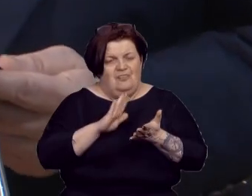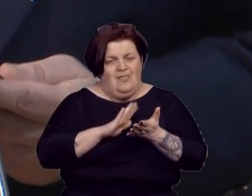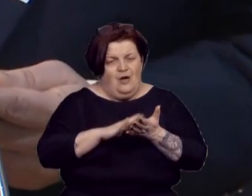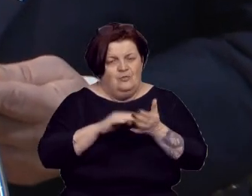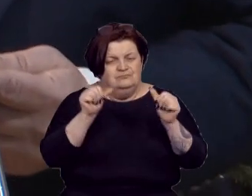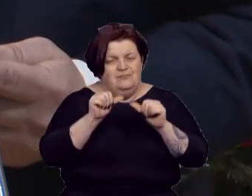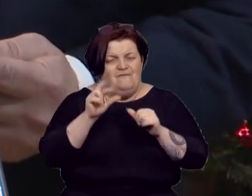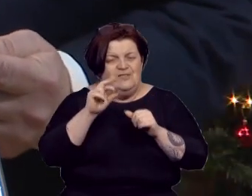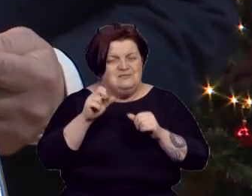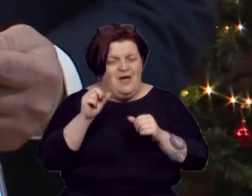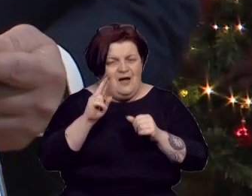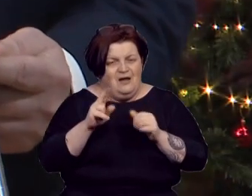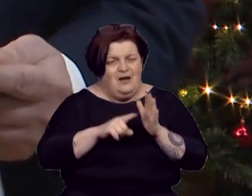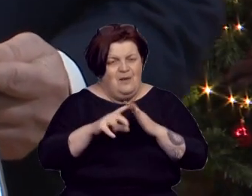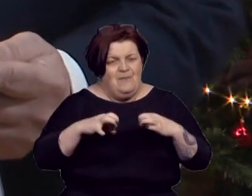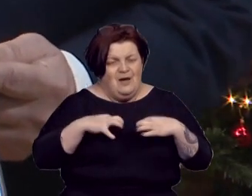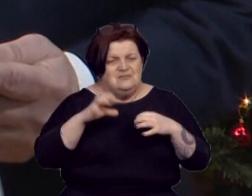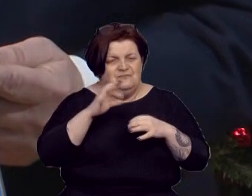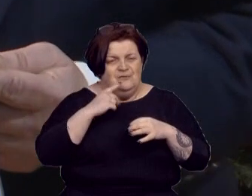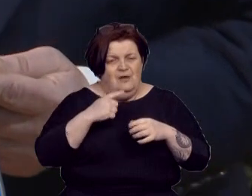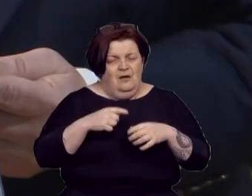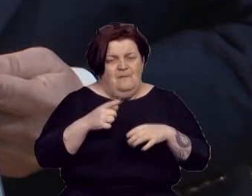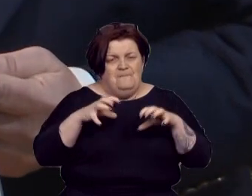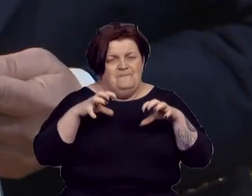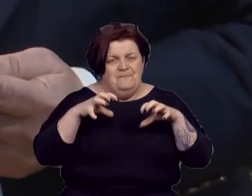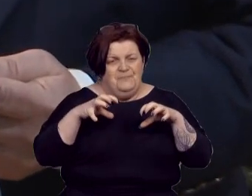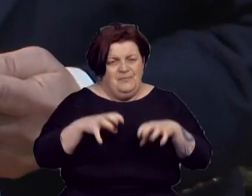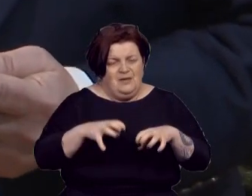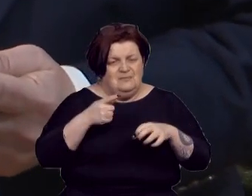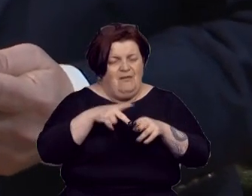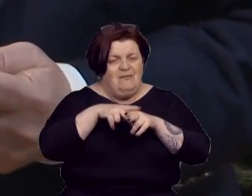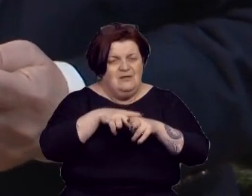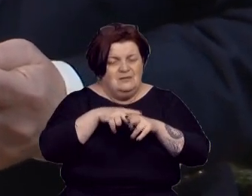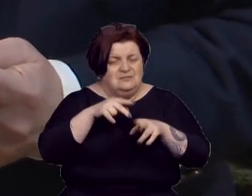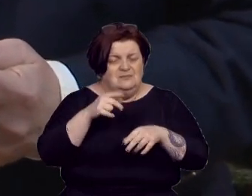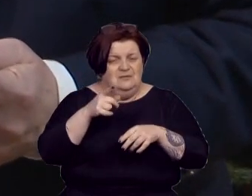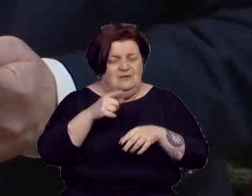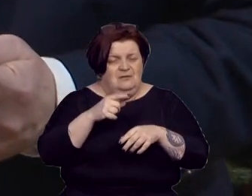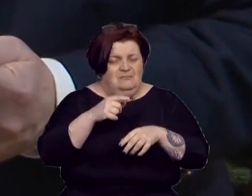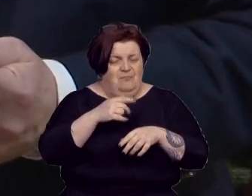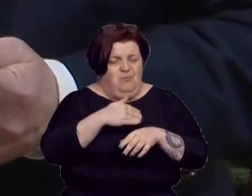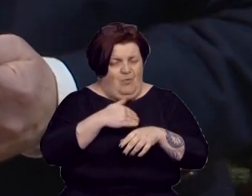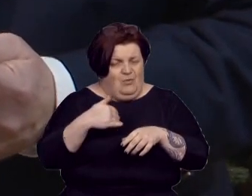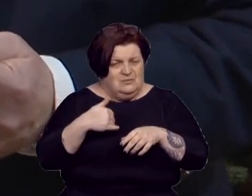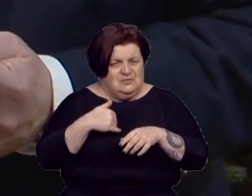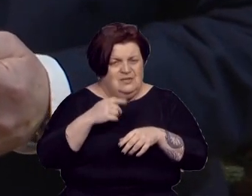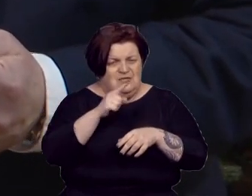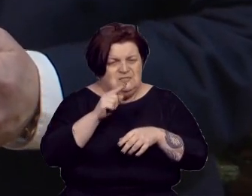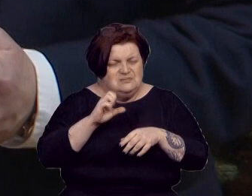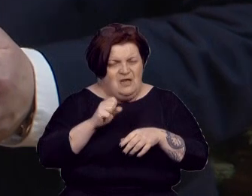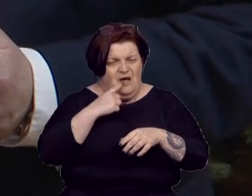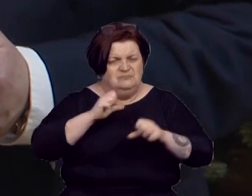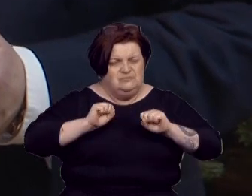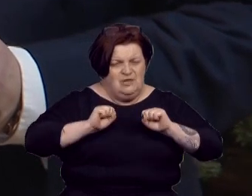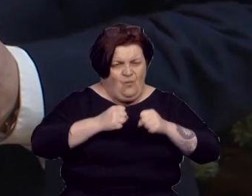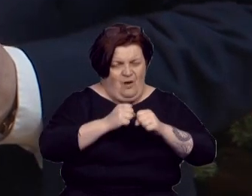Nagroda Grudziądzkiego Flisaka dla pani Karoli Skowrońskiej, prezes Fundacji na rzecz tradycji jazdy polskiej, za